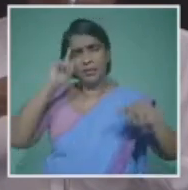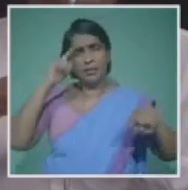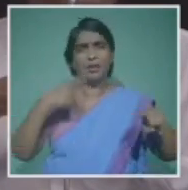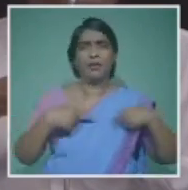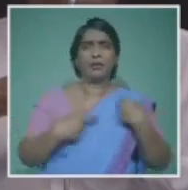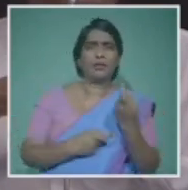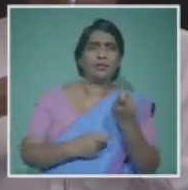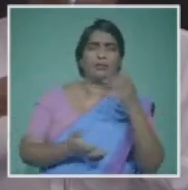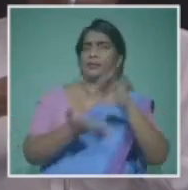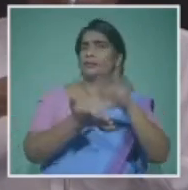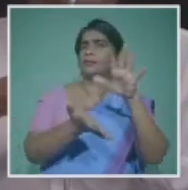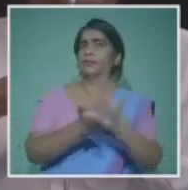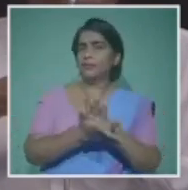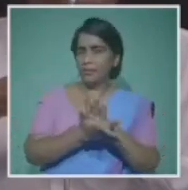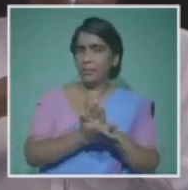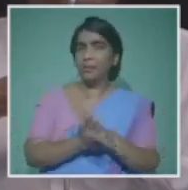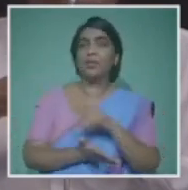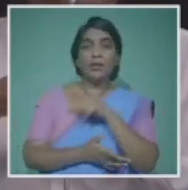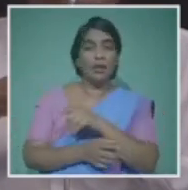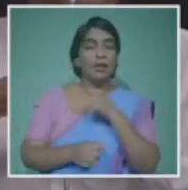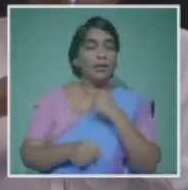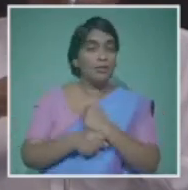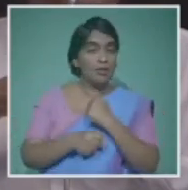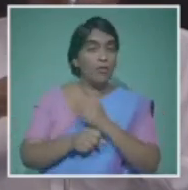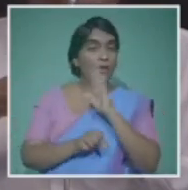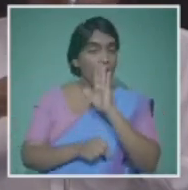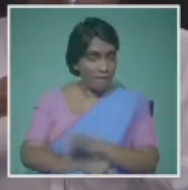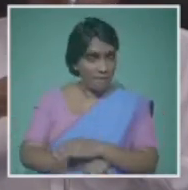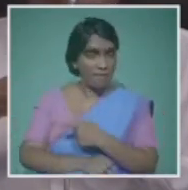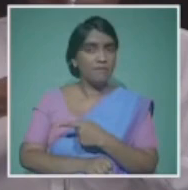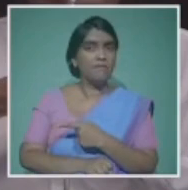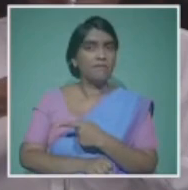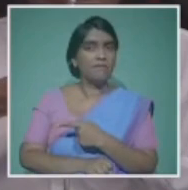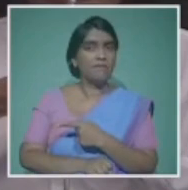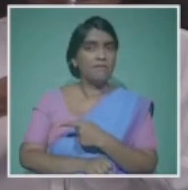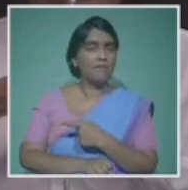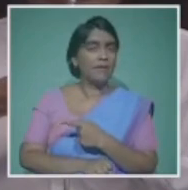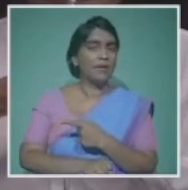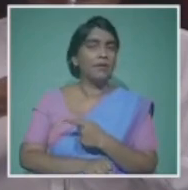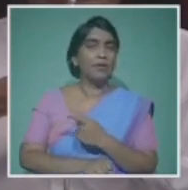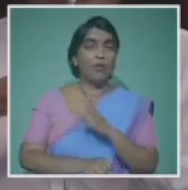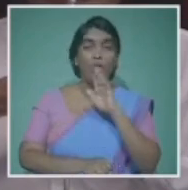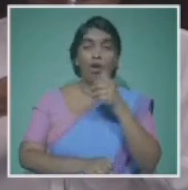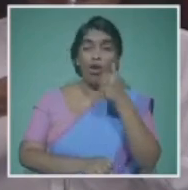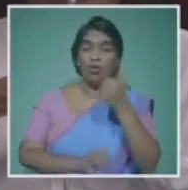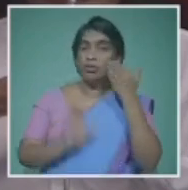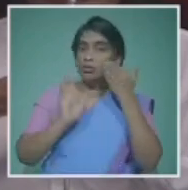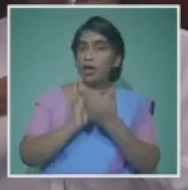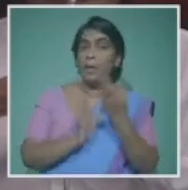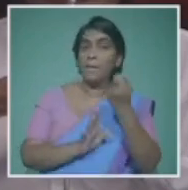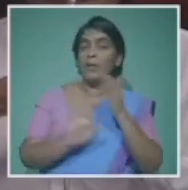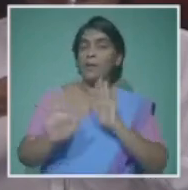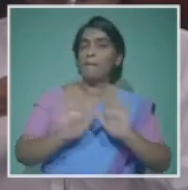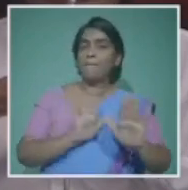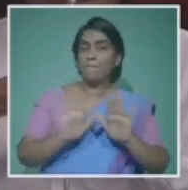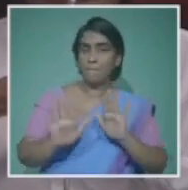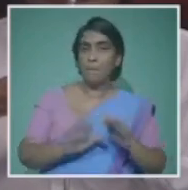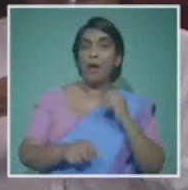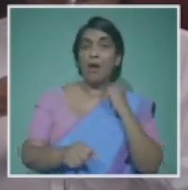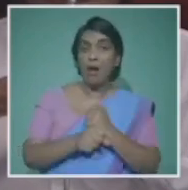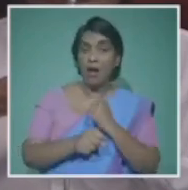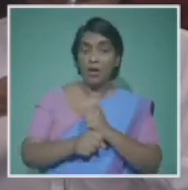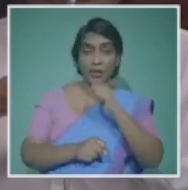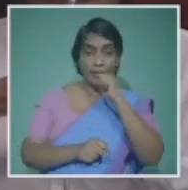kerja. Ini an dua tiennya untuk kira, kondewa sahaja kita bila pahalnya, an dua